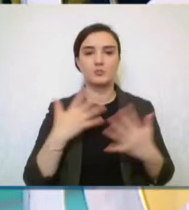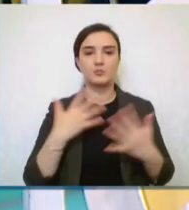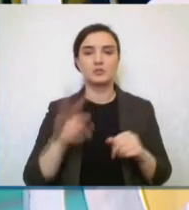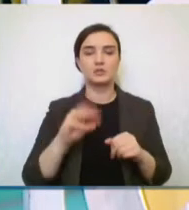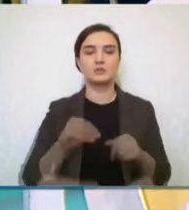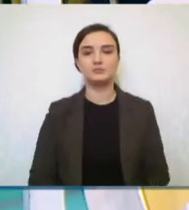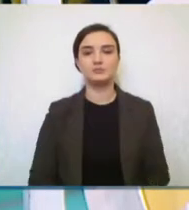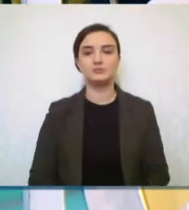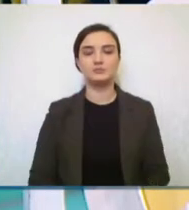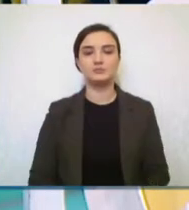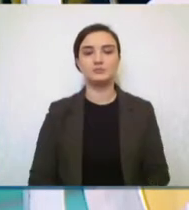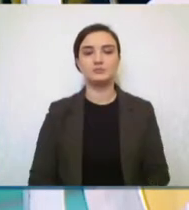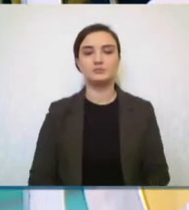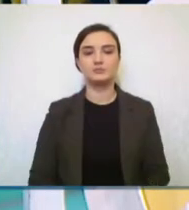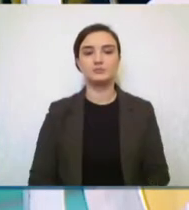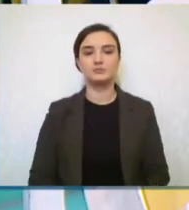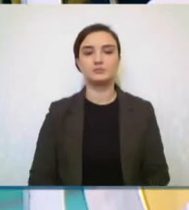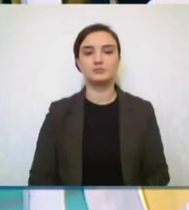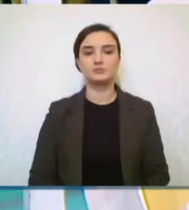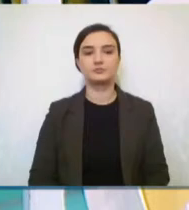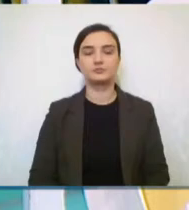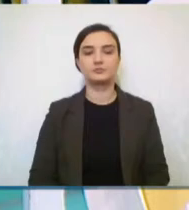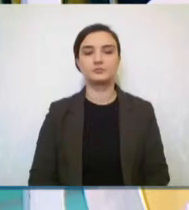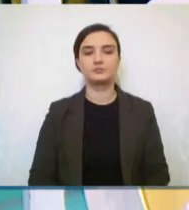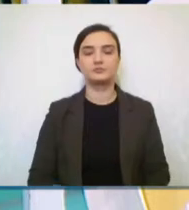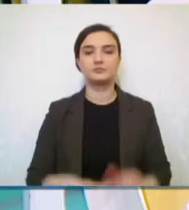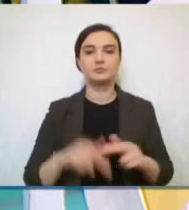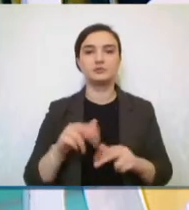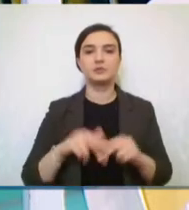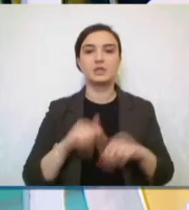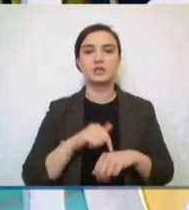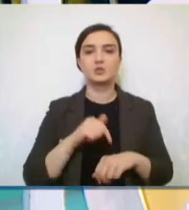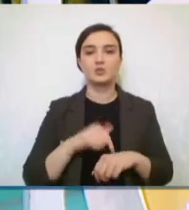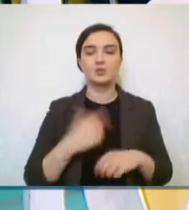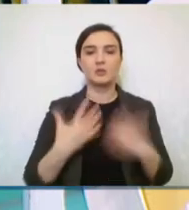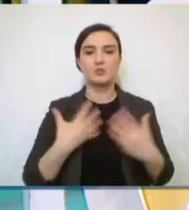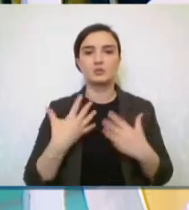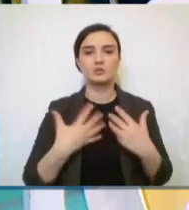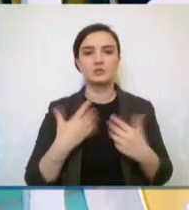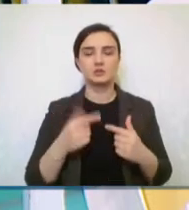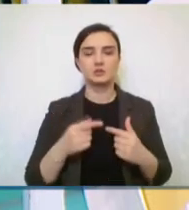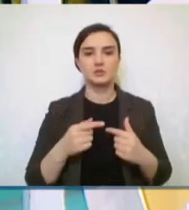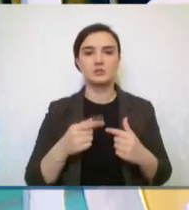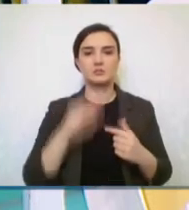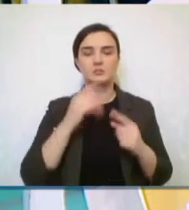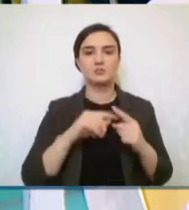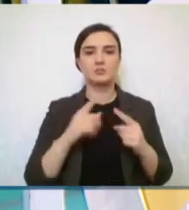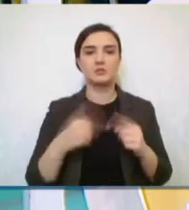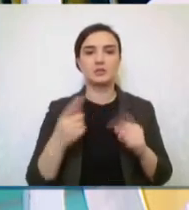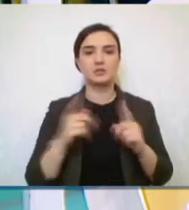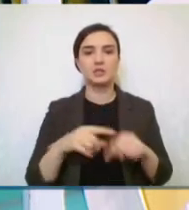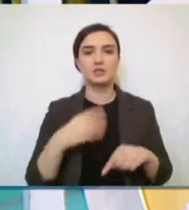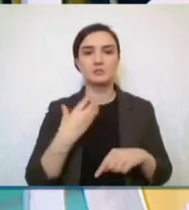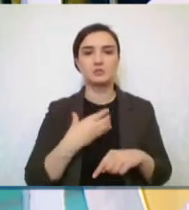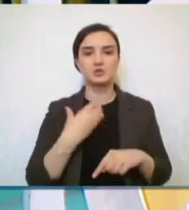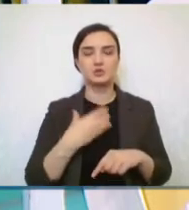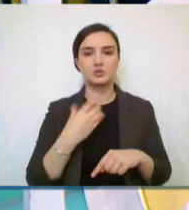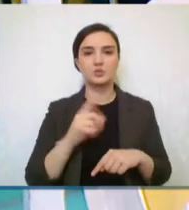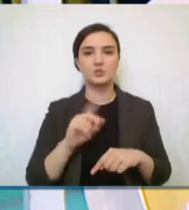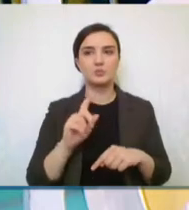განწყობის ემოციის დადასტურებას. ანუ აი მე როცა მეშინია ისედაც, აი რომ გამიცხადებენ რამე